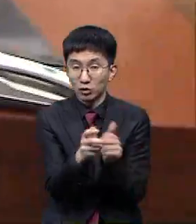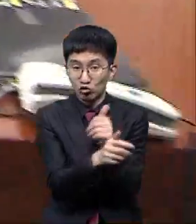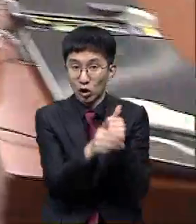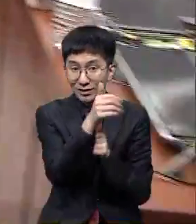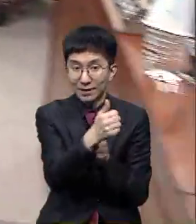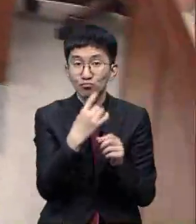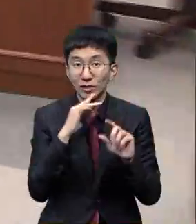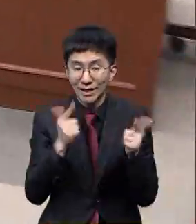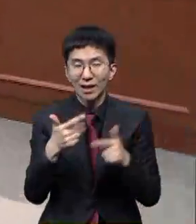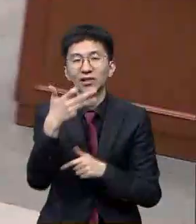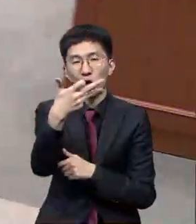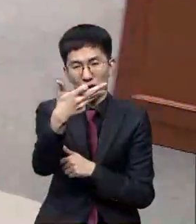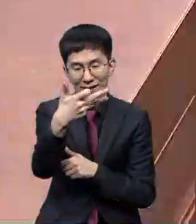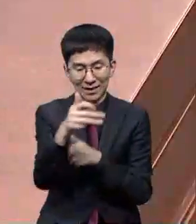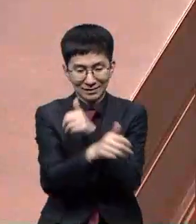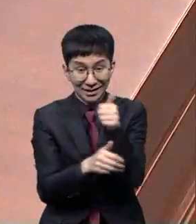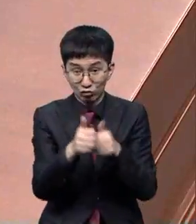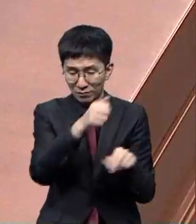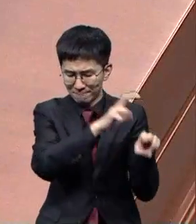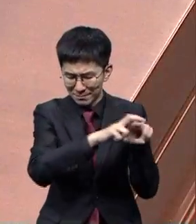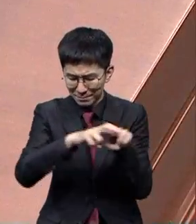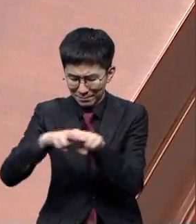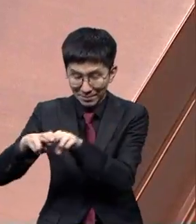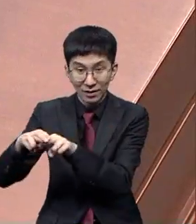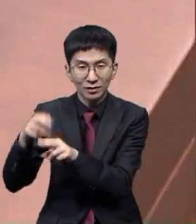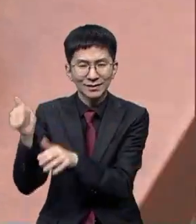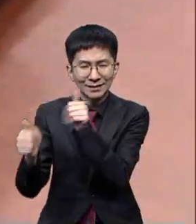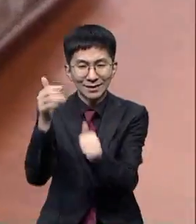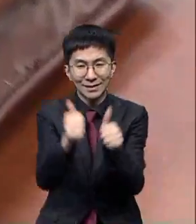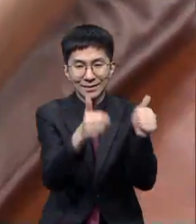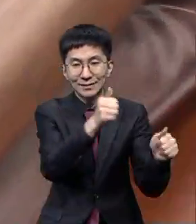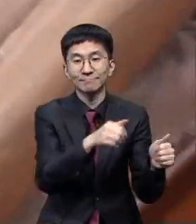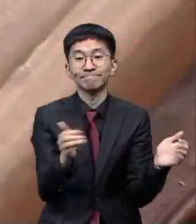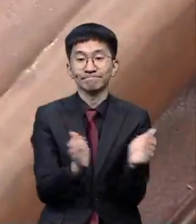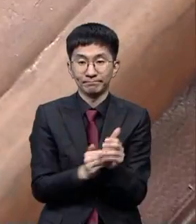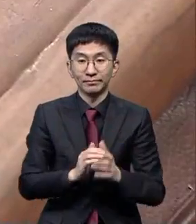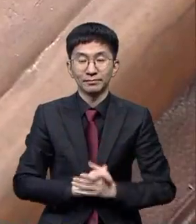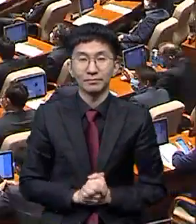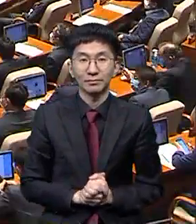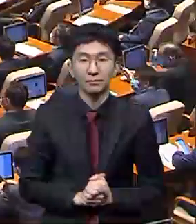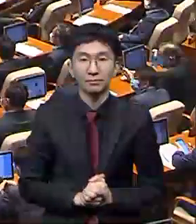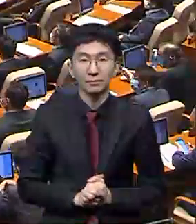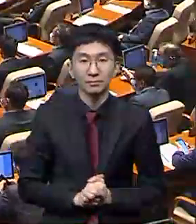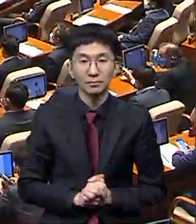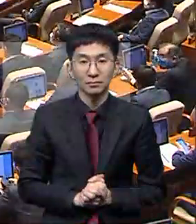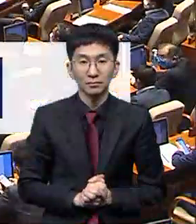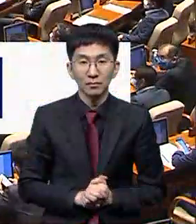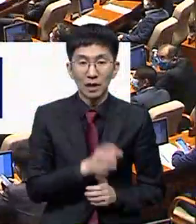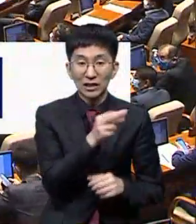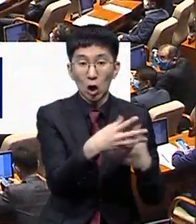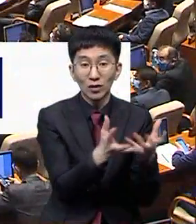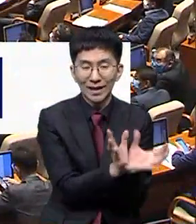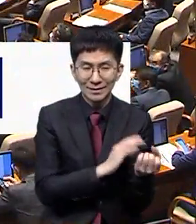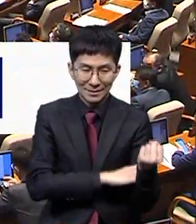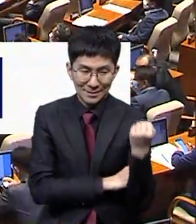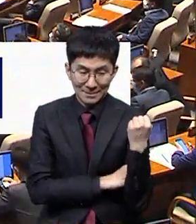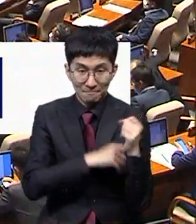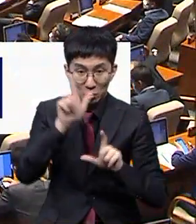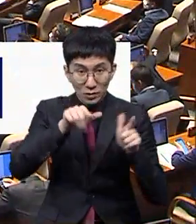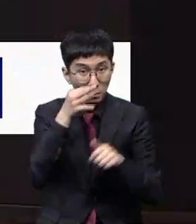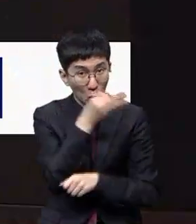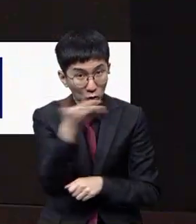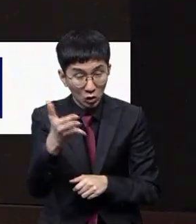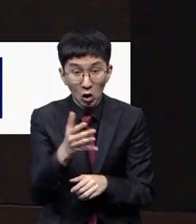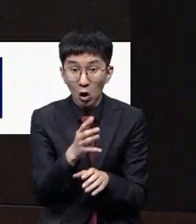포함한 18개 상임위원장을 독식하며 독주 채비를 갖췄습니다. 거대 여당의 힘을 본격적으로 드러낸